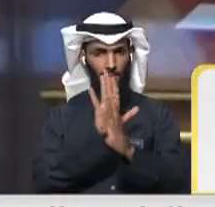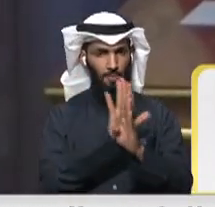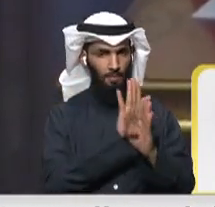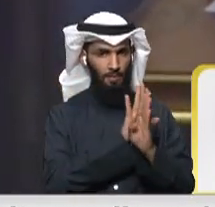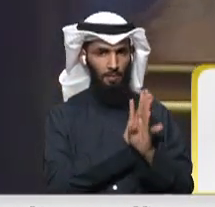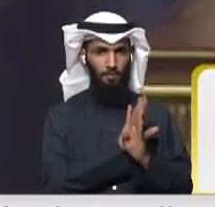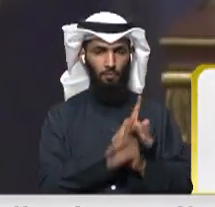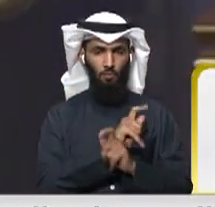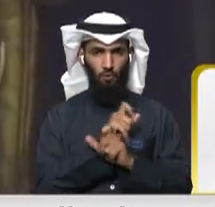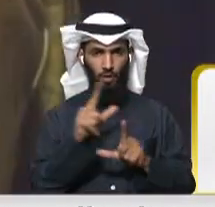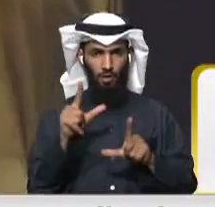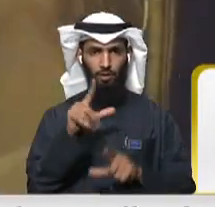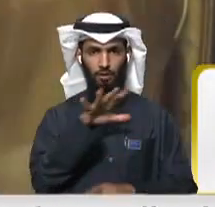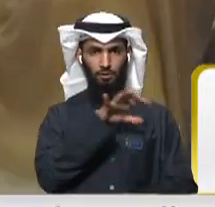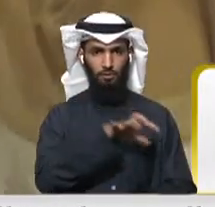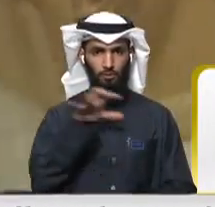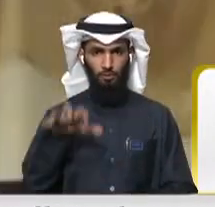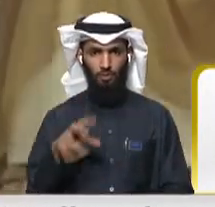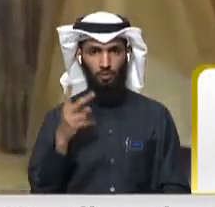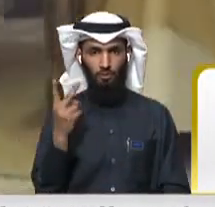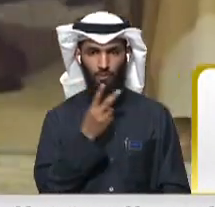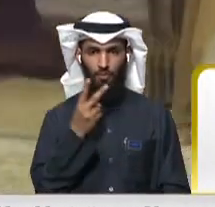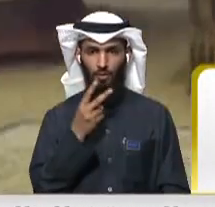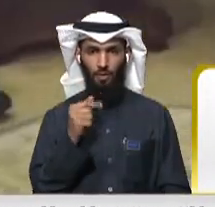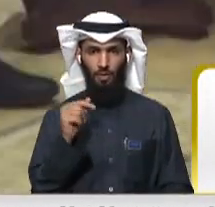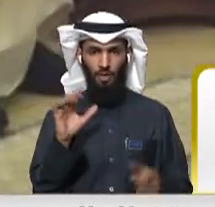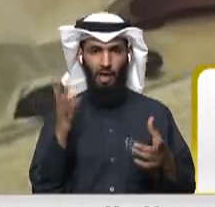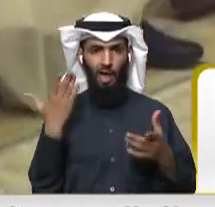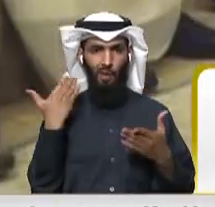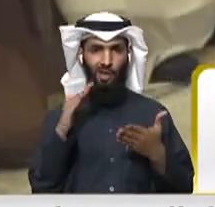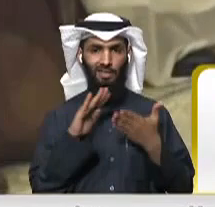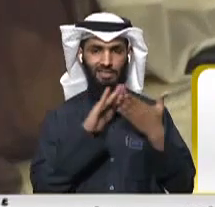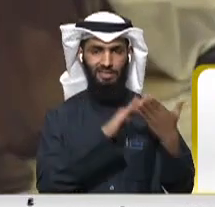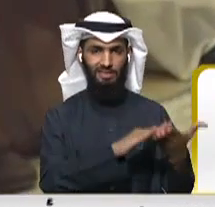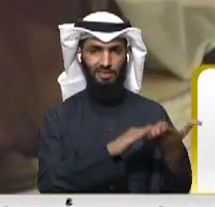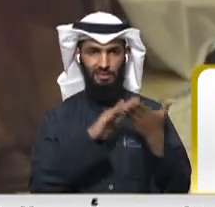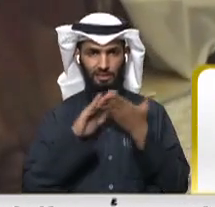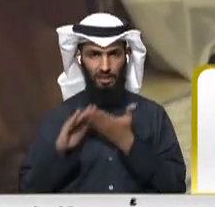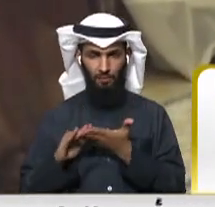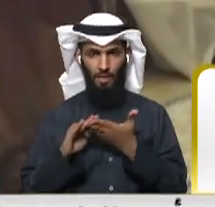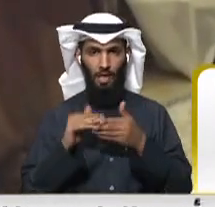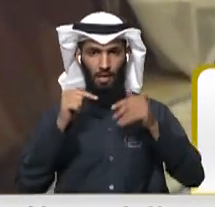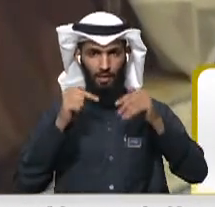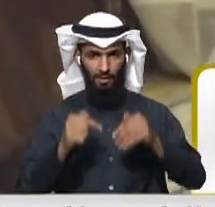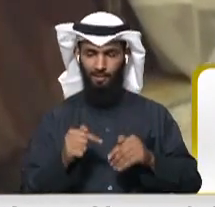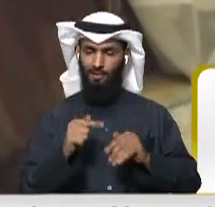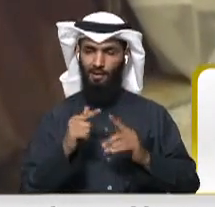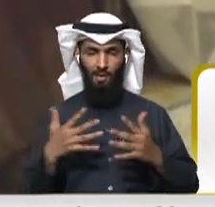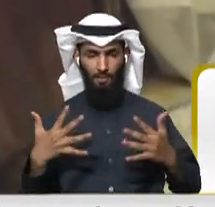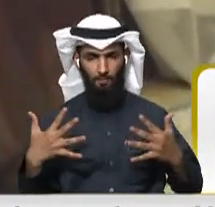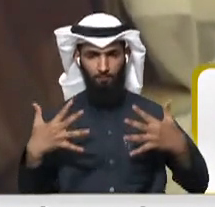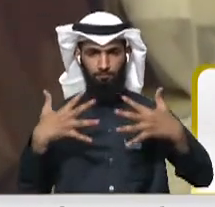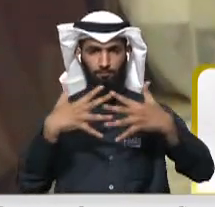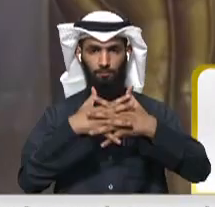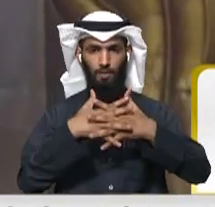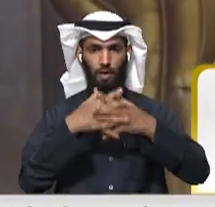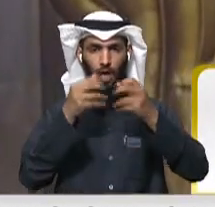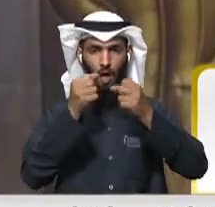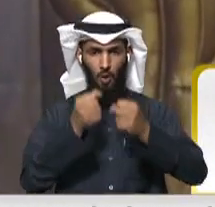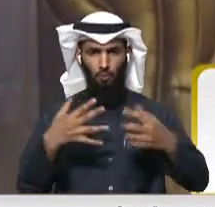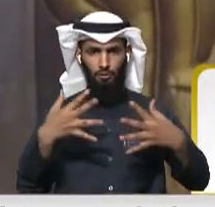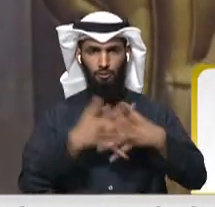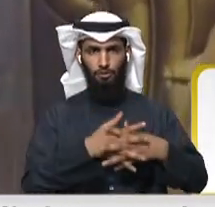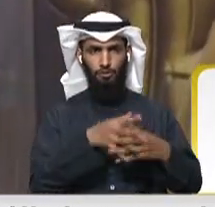التاريخيه بين البلدين من علاقات تعاون ثنائي الى شراكه استراتيجيه شامله